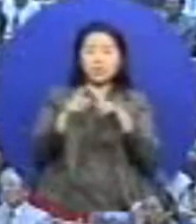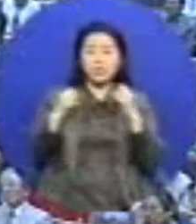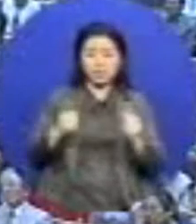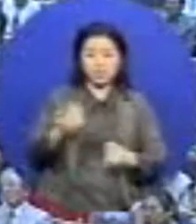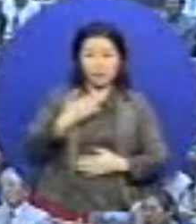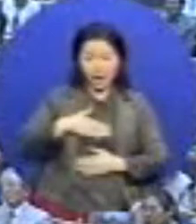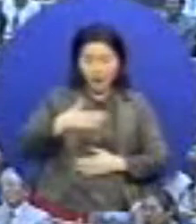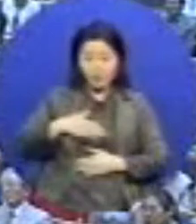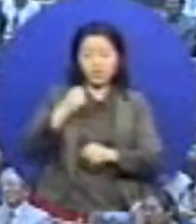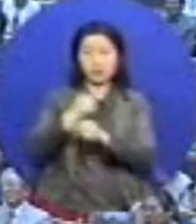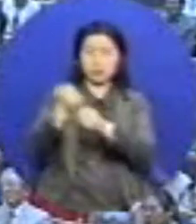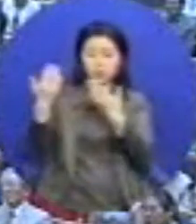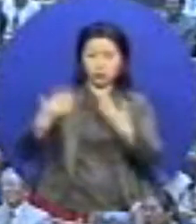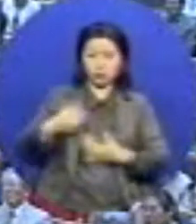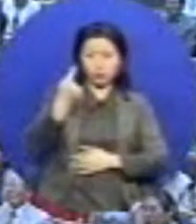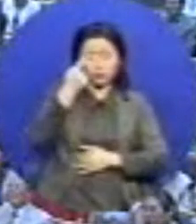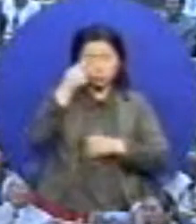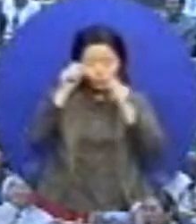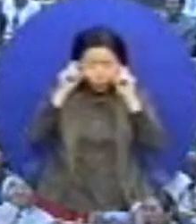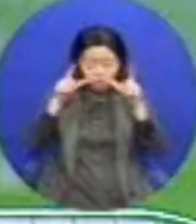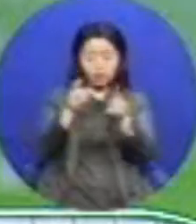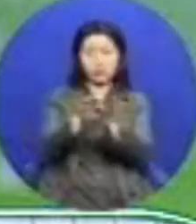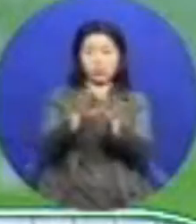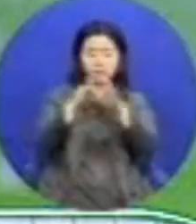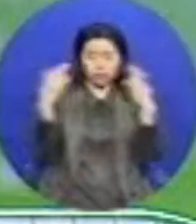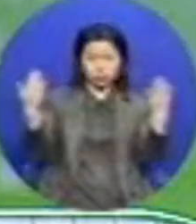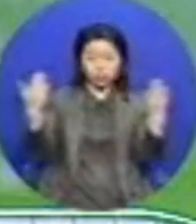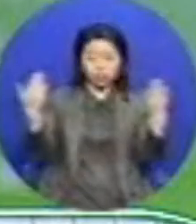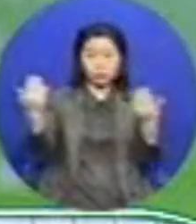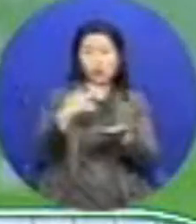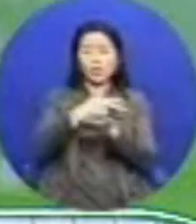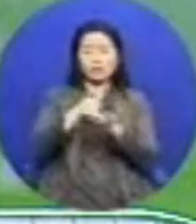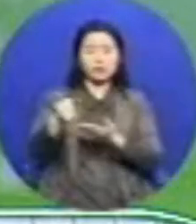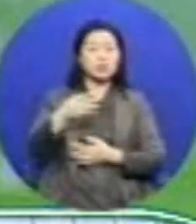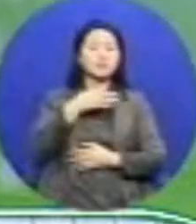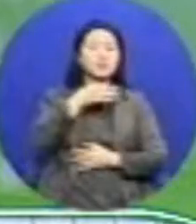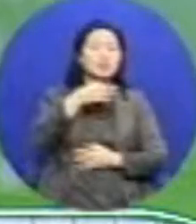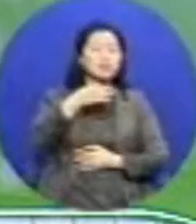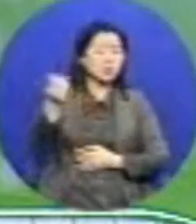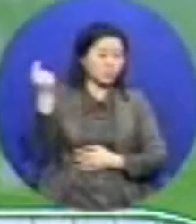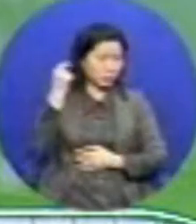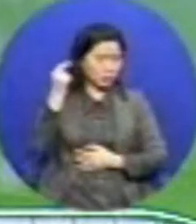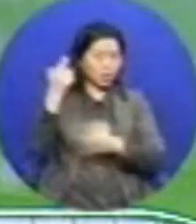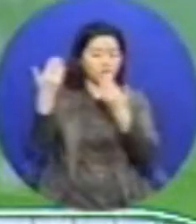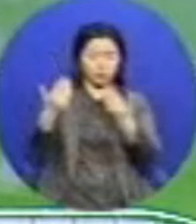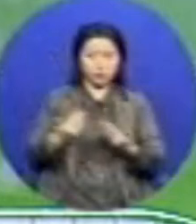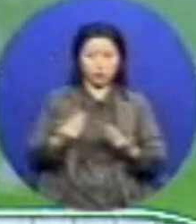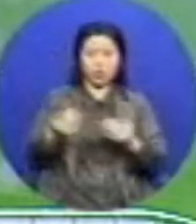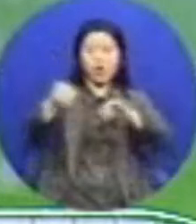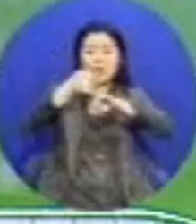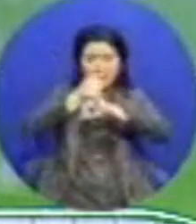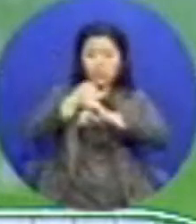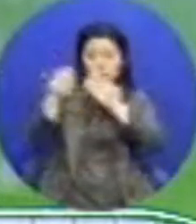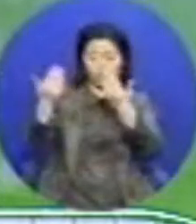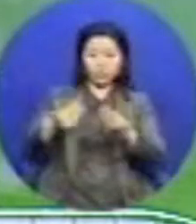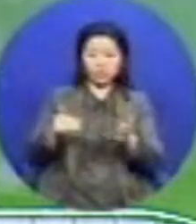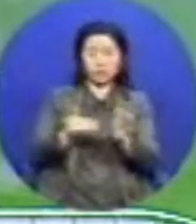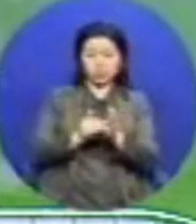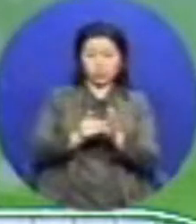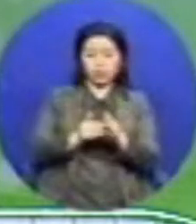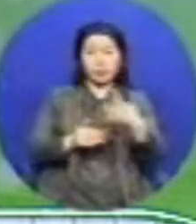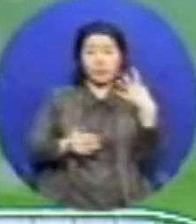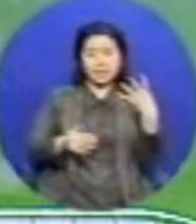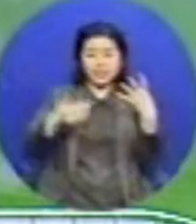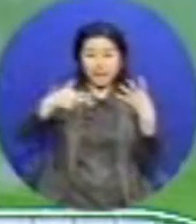주님을 보는 눈 열어 주시고 주의 음성을 듣게 해주세요 약속 하셨어요 예수님이 4절 말씀에